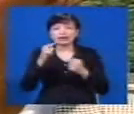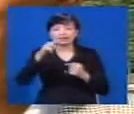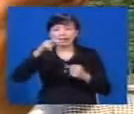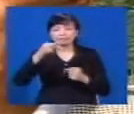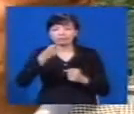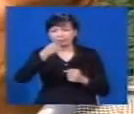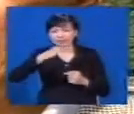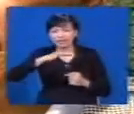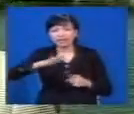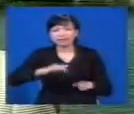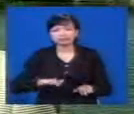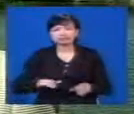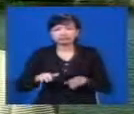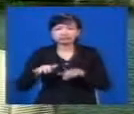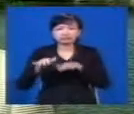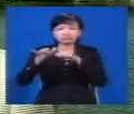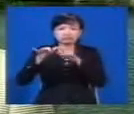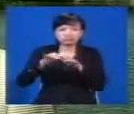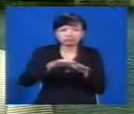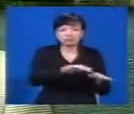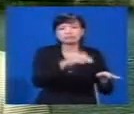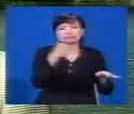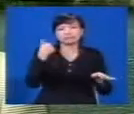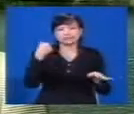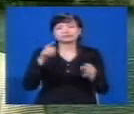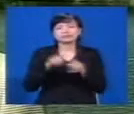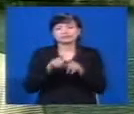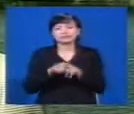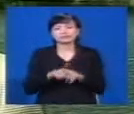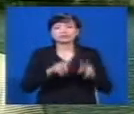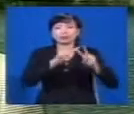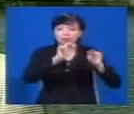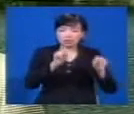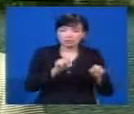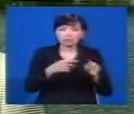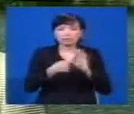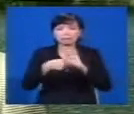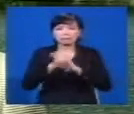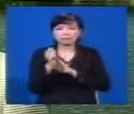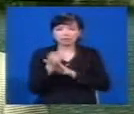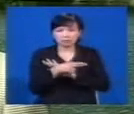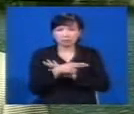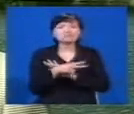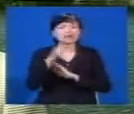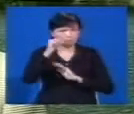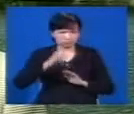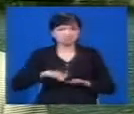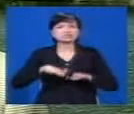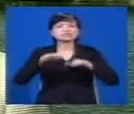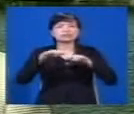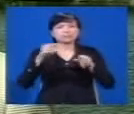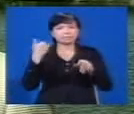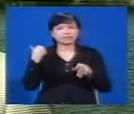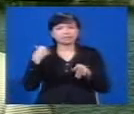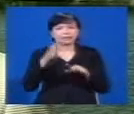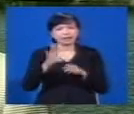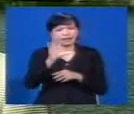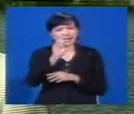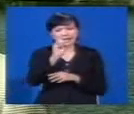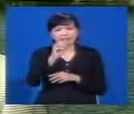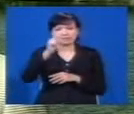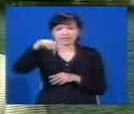2ครั้งนะครับน้ำทะเลขึ้นคิดง่ายๆฮะนนทบุรีปทุมธานีก็จะขึ้นมากกว่าปกติเนี่ยประมาณ50เซนถึง1เม